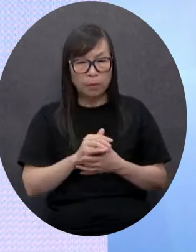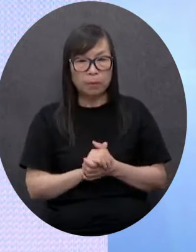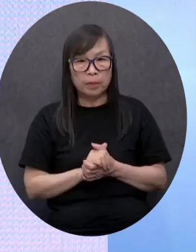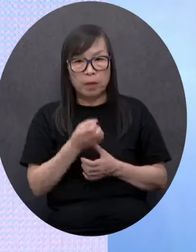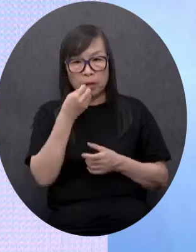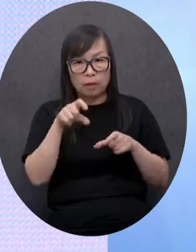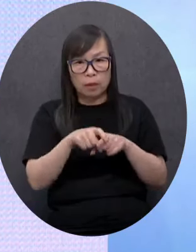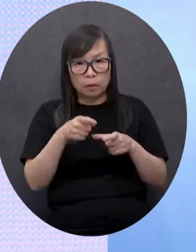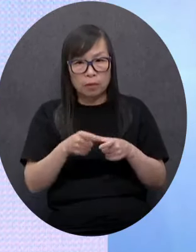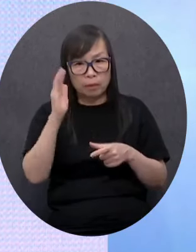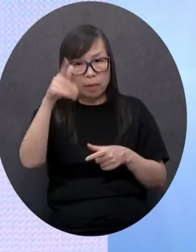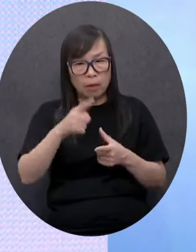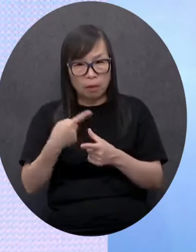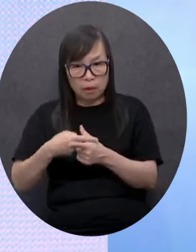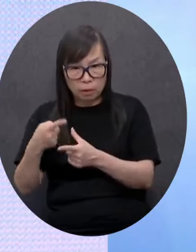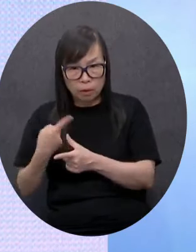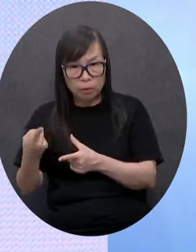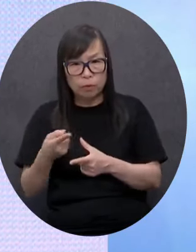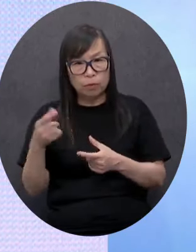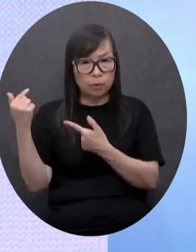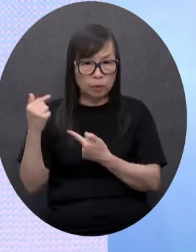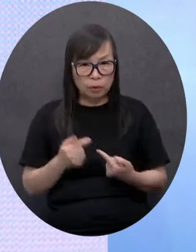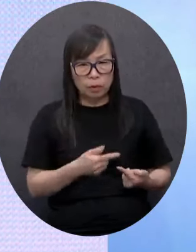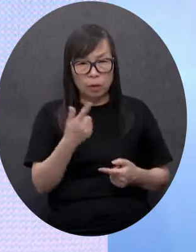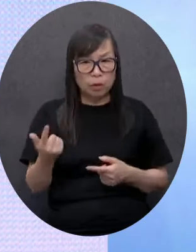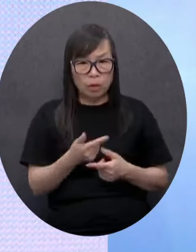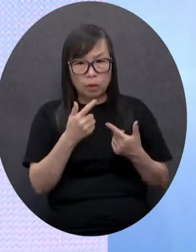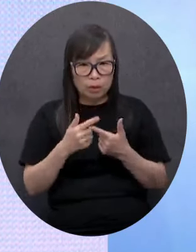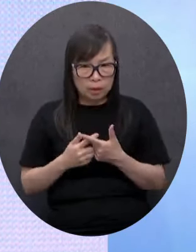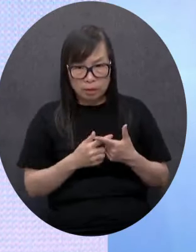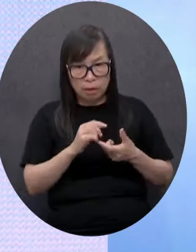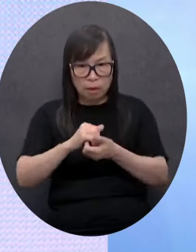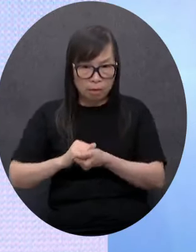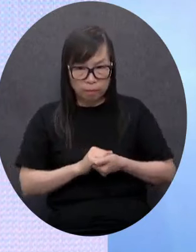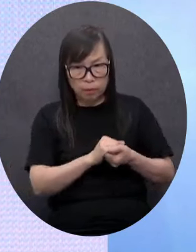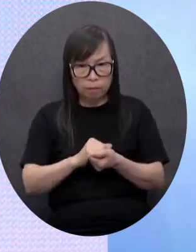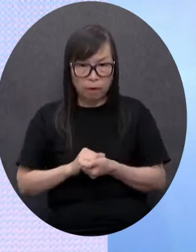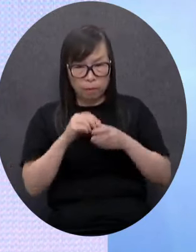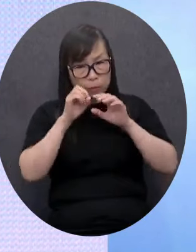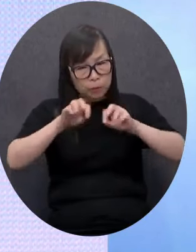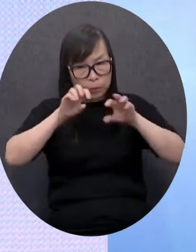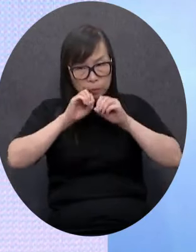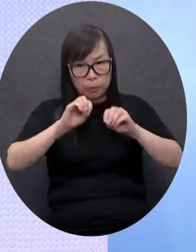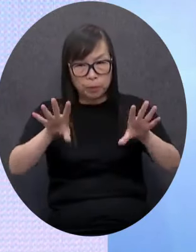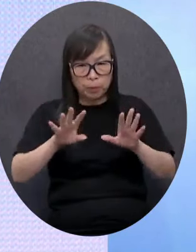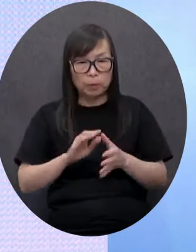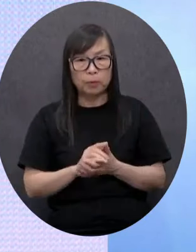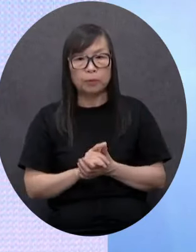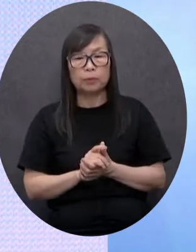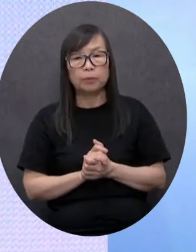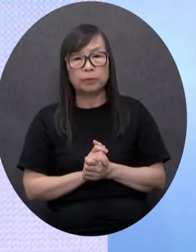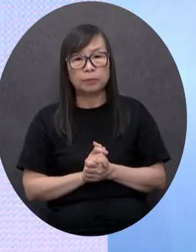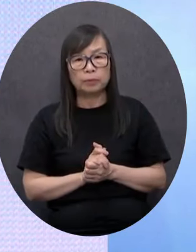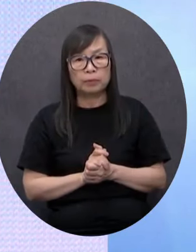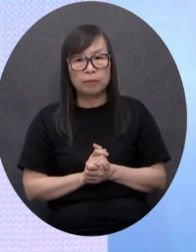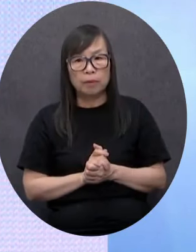港投公司未来几个月会陆续有更多的战略合作伙伴的宣